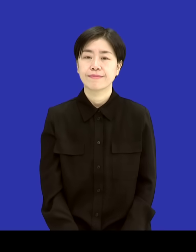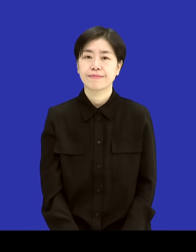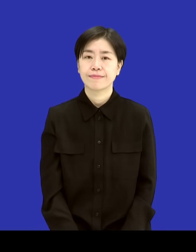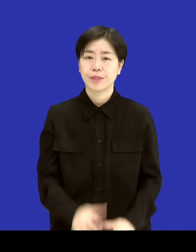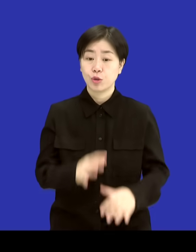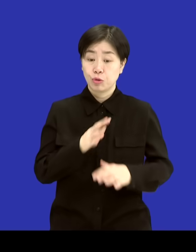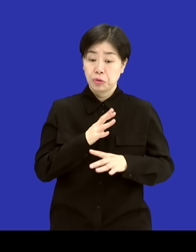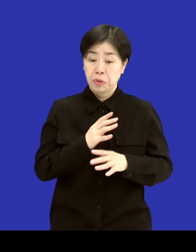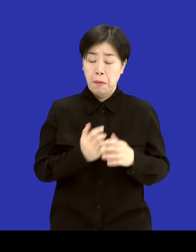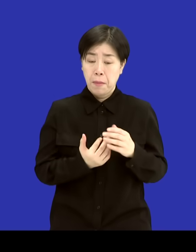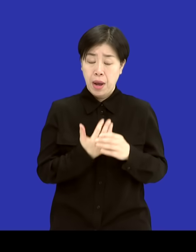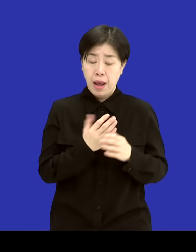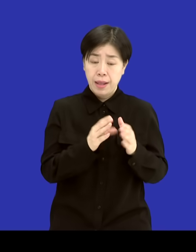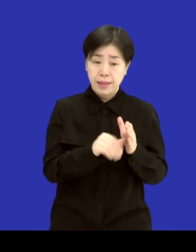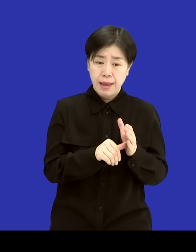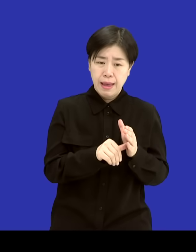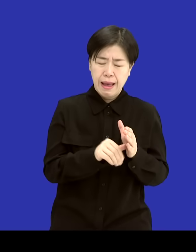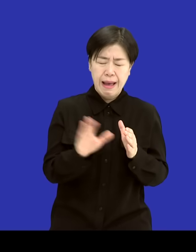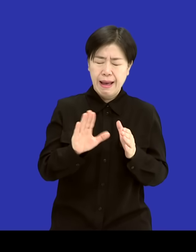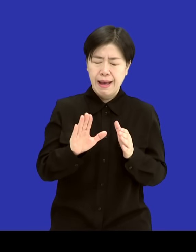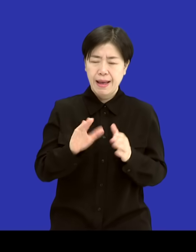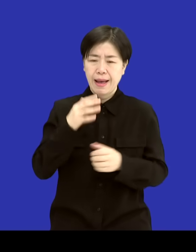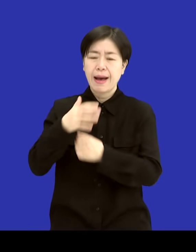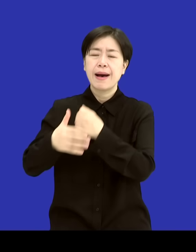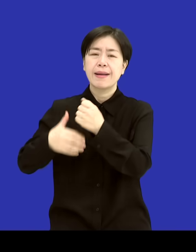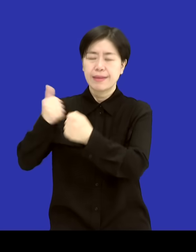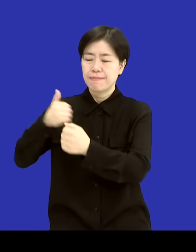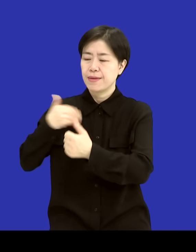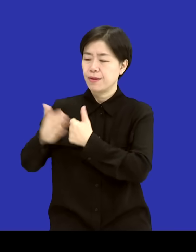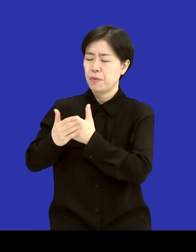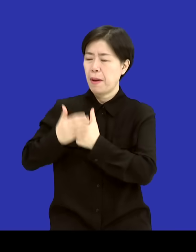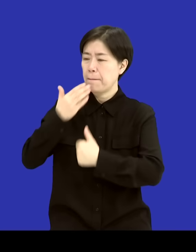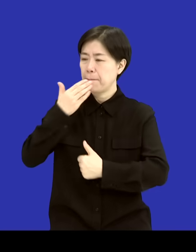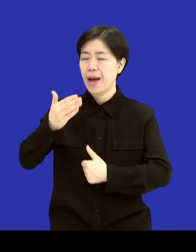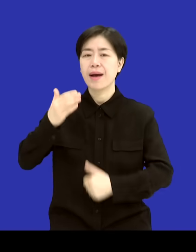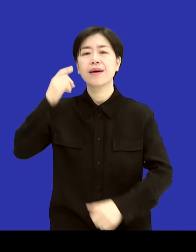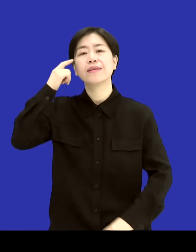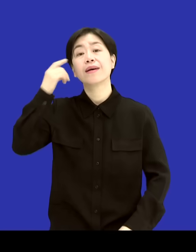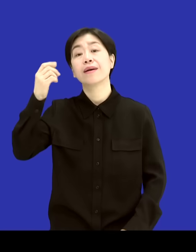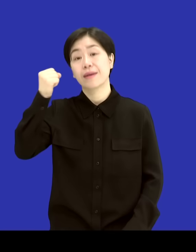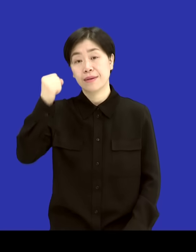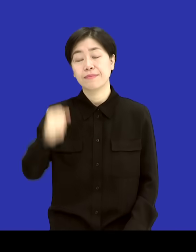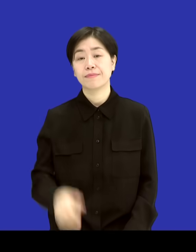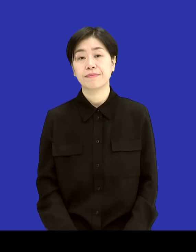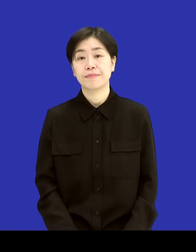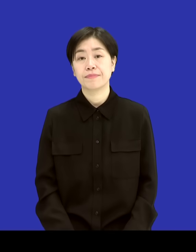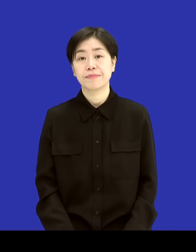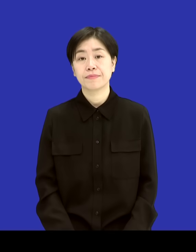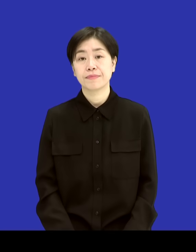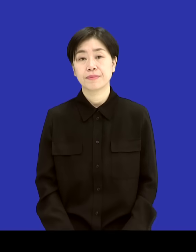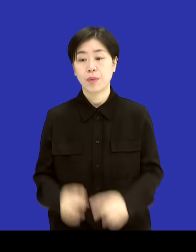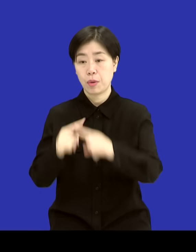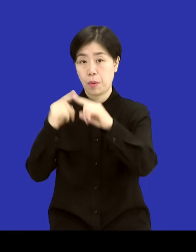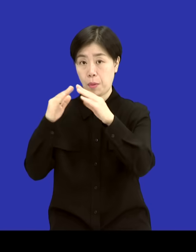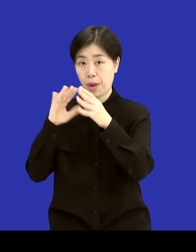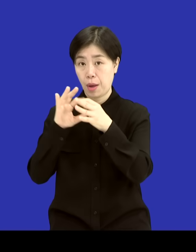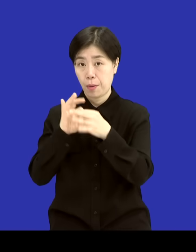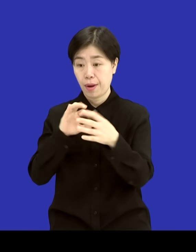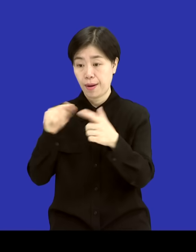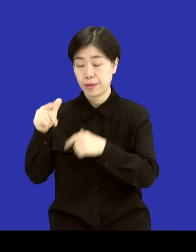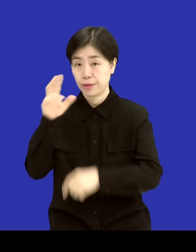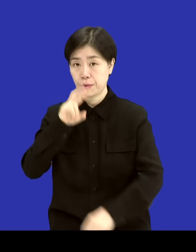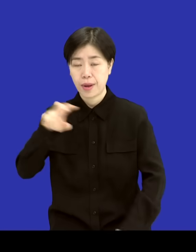들면 아예 하나님께서 다 해주실 거야 하고 그때 참 그 CCM을 좀 많이 들었었는데 네, 그러면서 좀